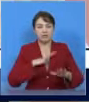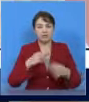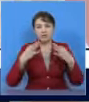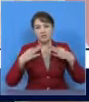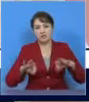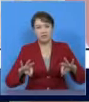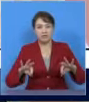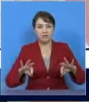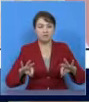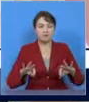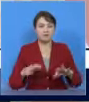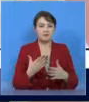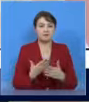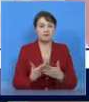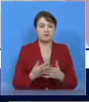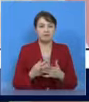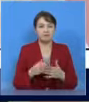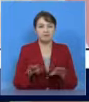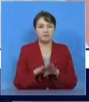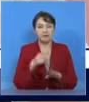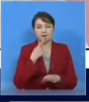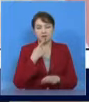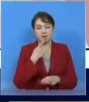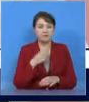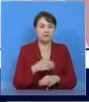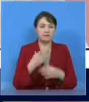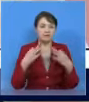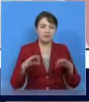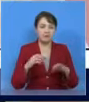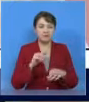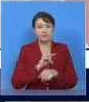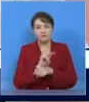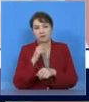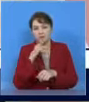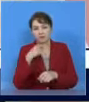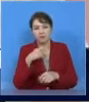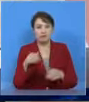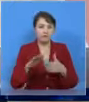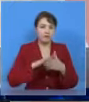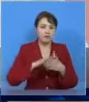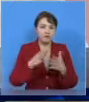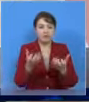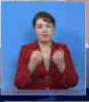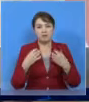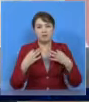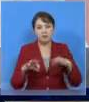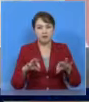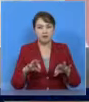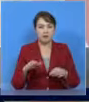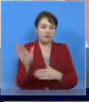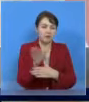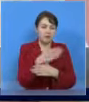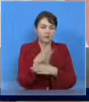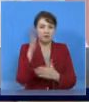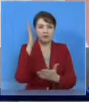еркіндік. Еркіндік, еркін тілімізде сөйлейміз. Еркін фамилиямызды аламыз. Еркін